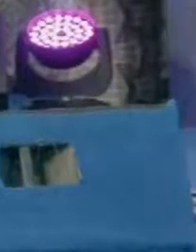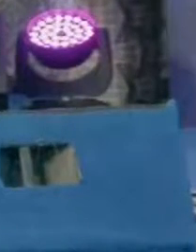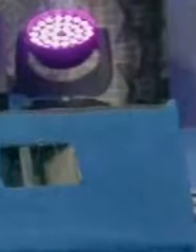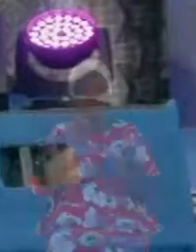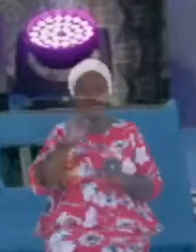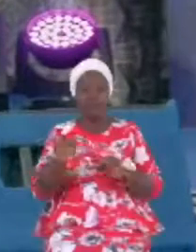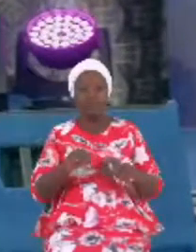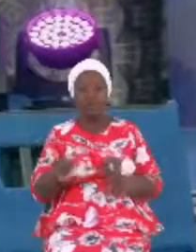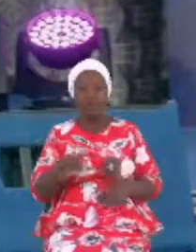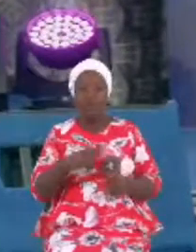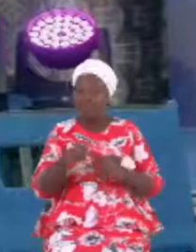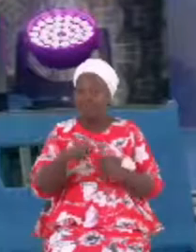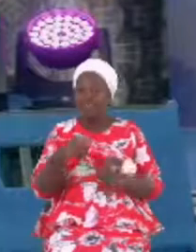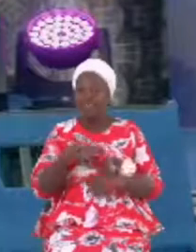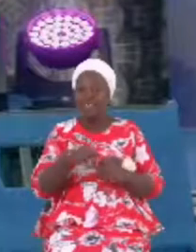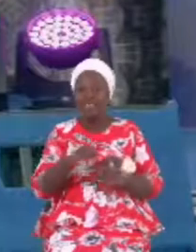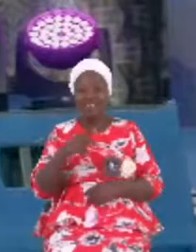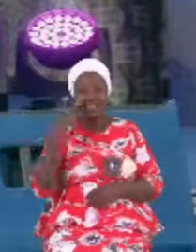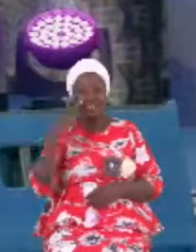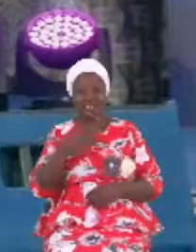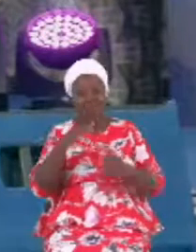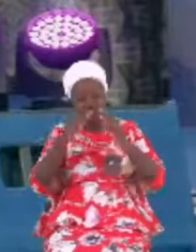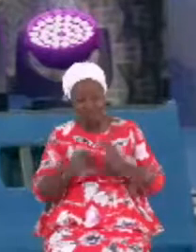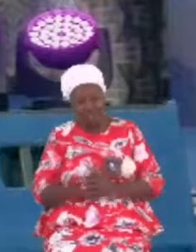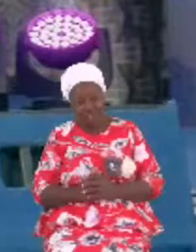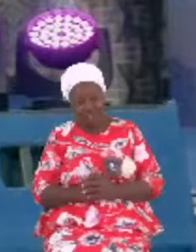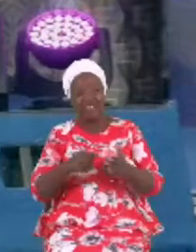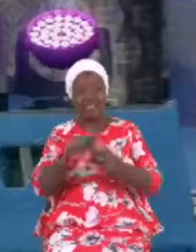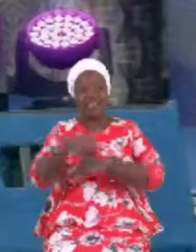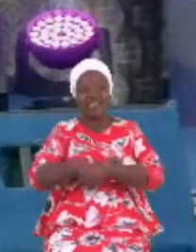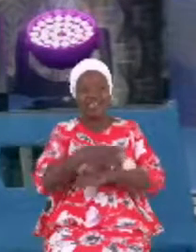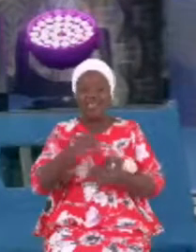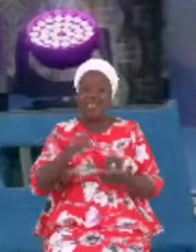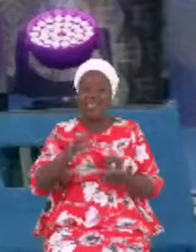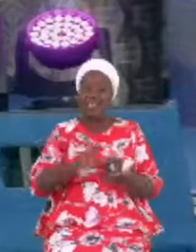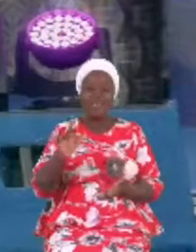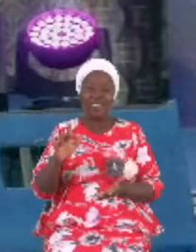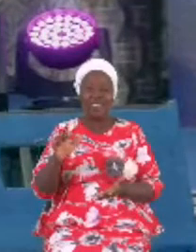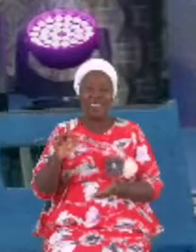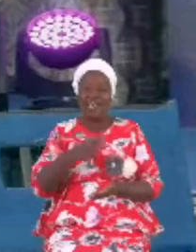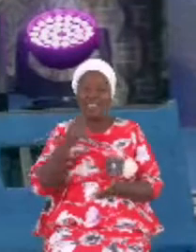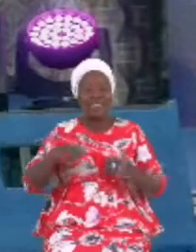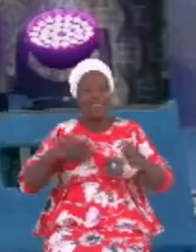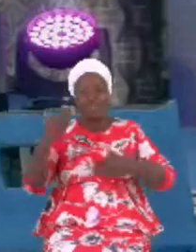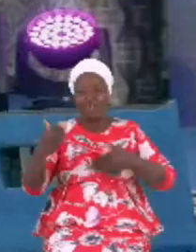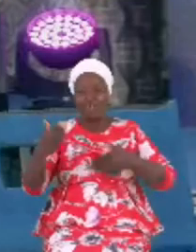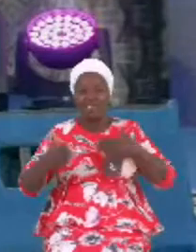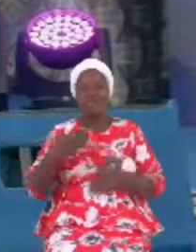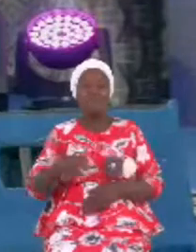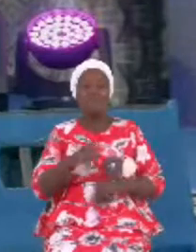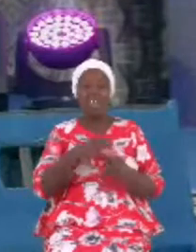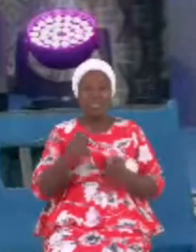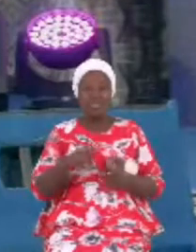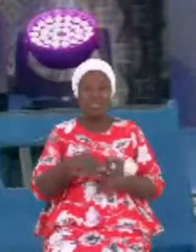maintenant. Quand je regarde l'adoration ce soir, et la gloire, et la joie, et